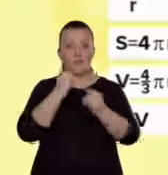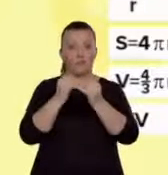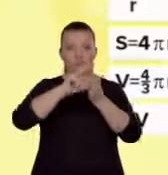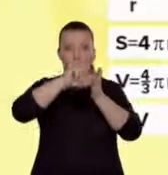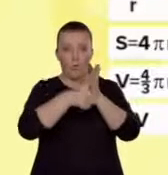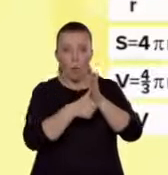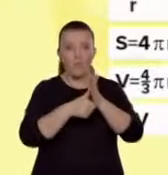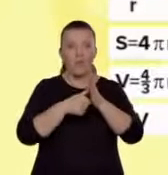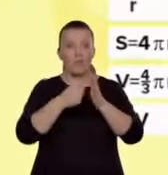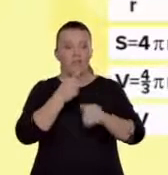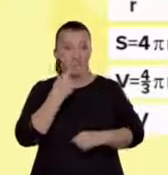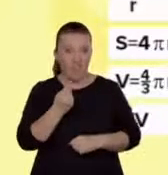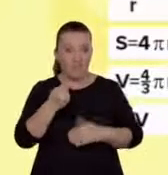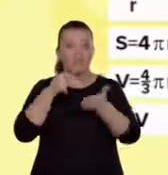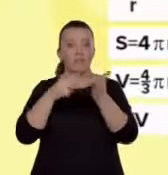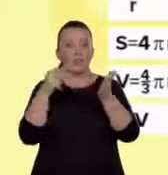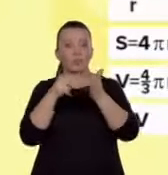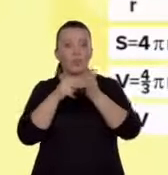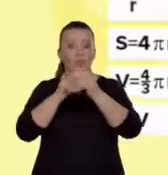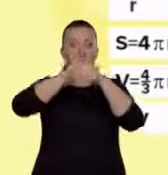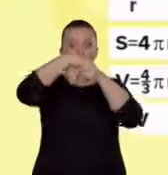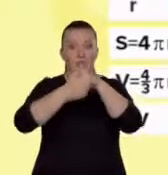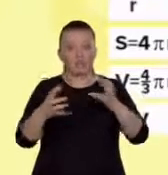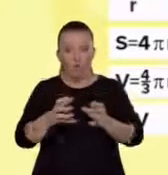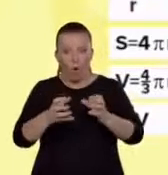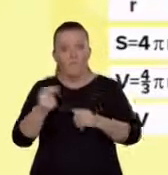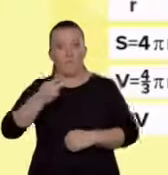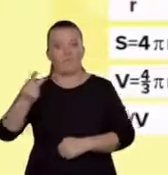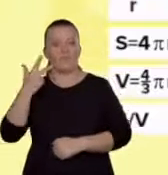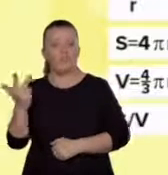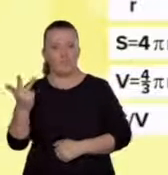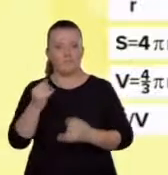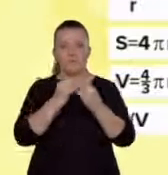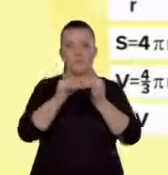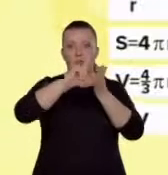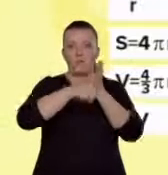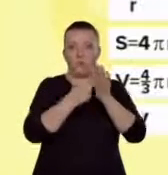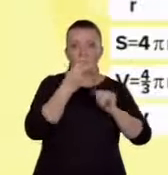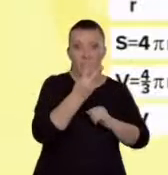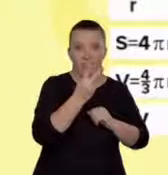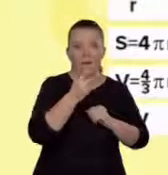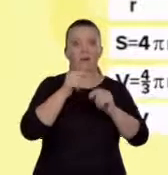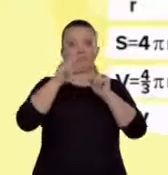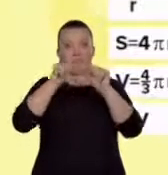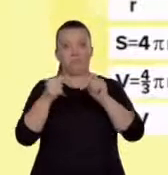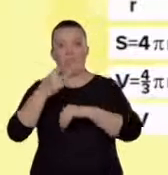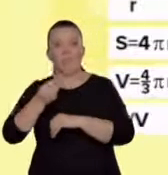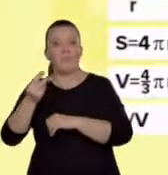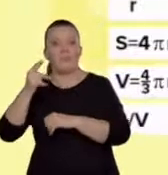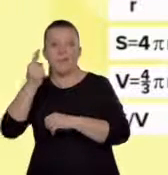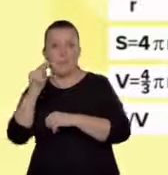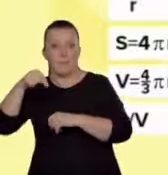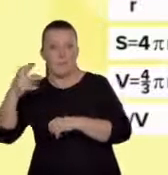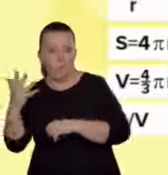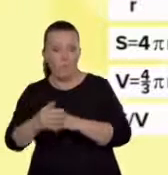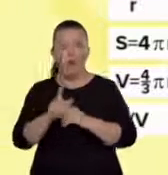wynosi 1, to stosunek powierzchni do objętości wynosi 3. Kiedy promień jest równy 2, to stosunek ten spada do 1,5.